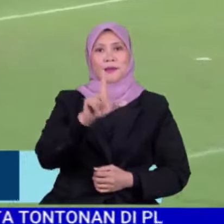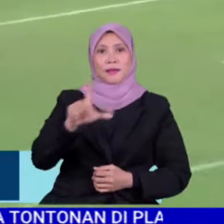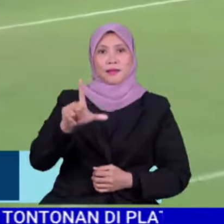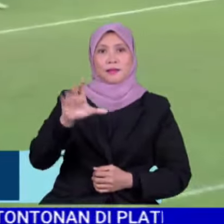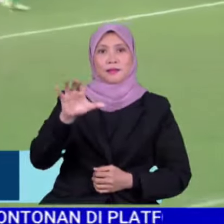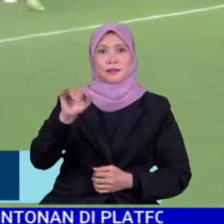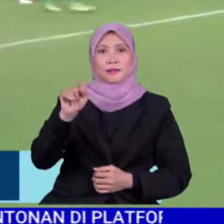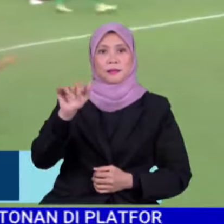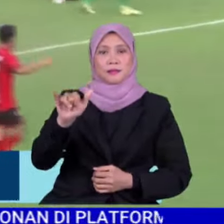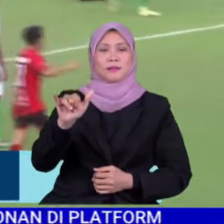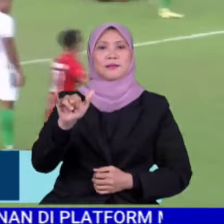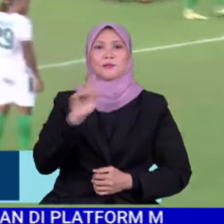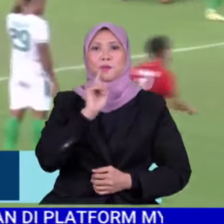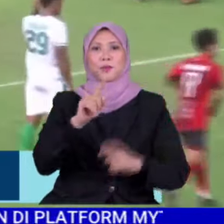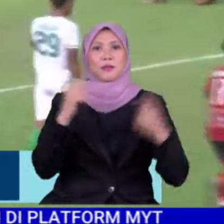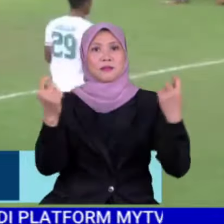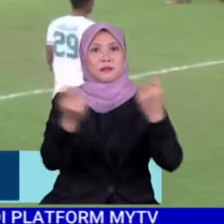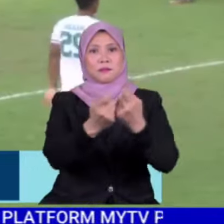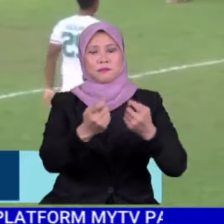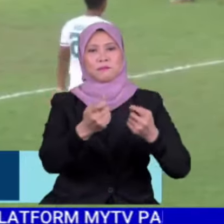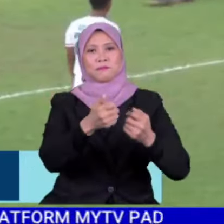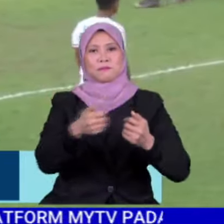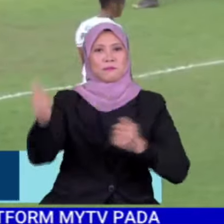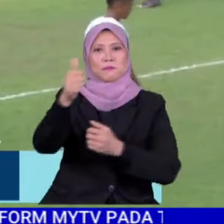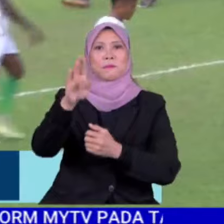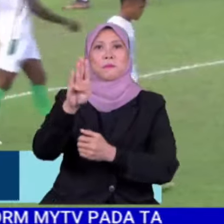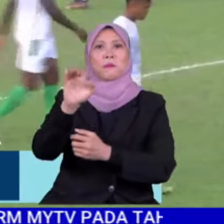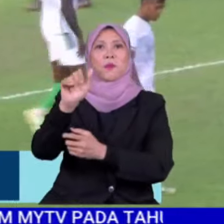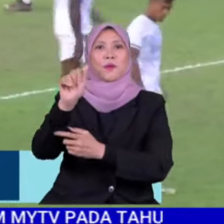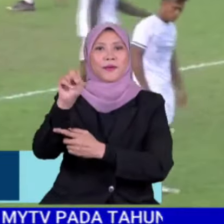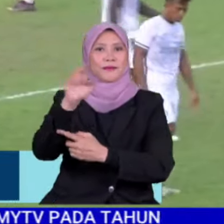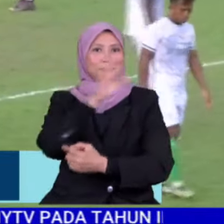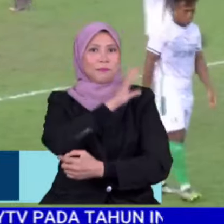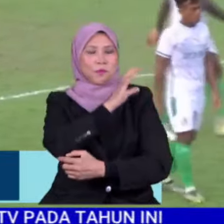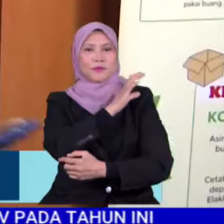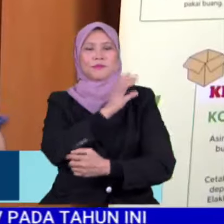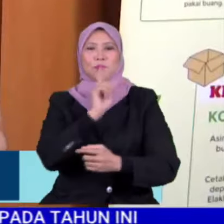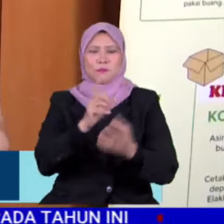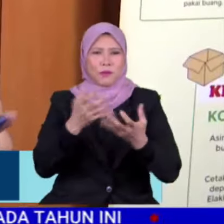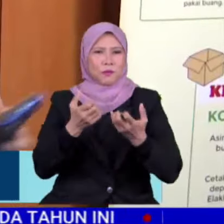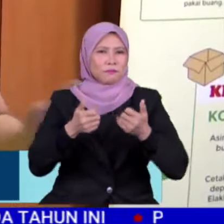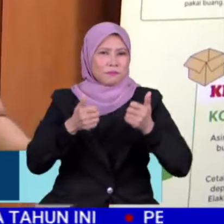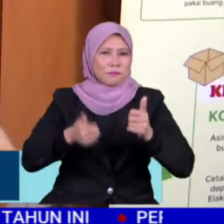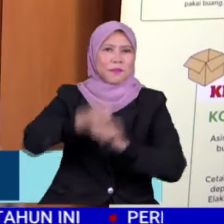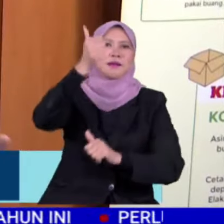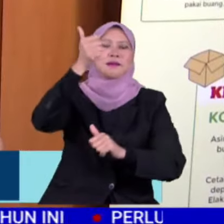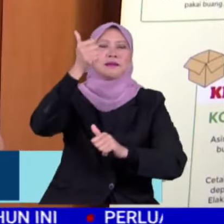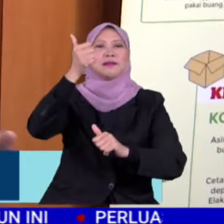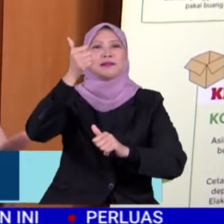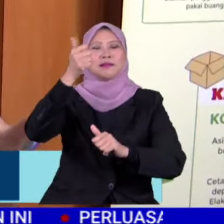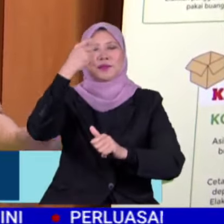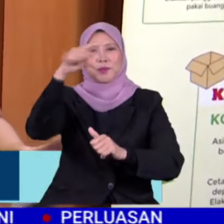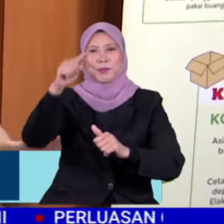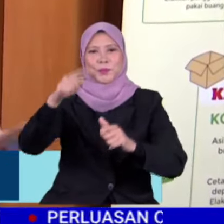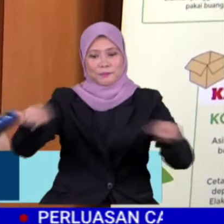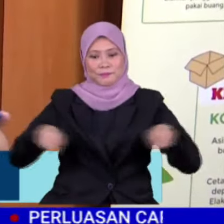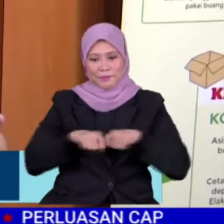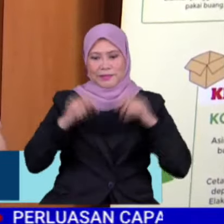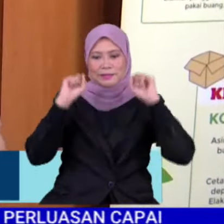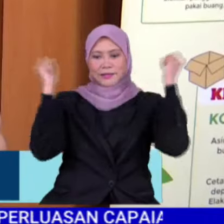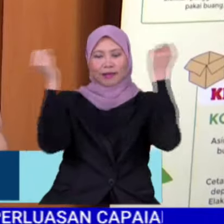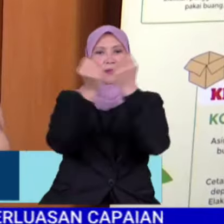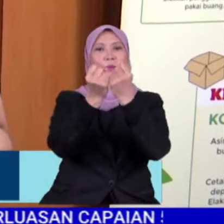FC, pastinya pasukan bimbingan Boyang Hodak itu mahu mencari kemenangan sulung di gelanggang Stadium Sultan